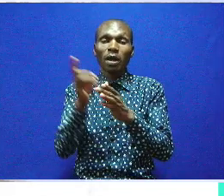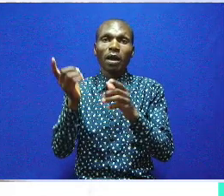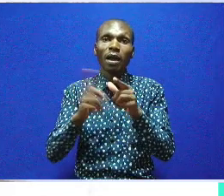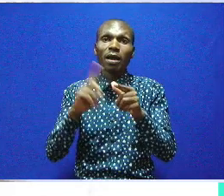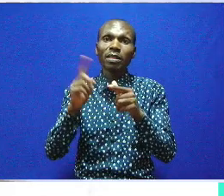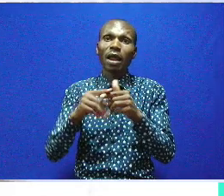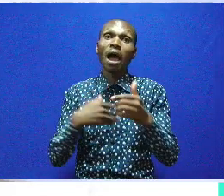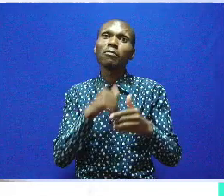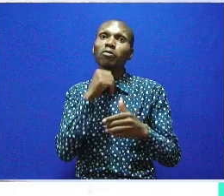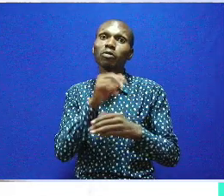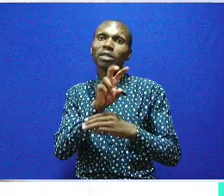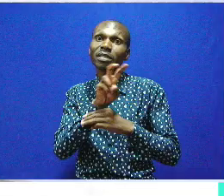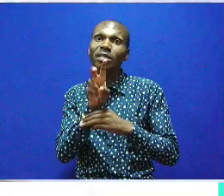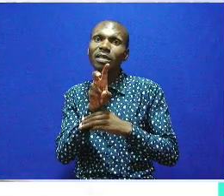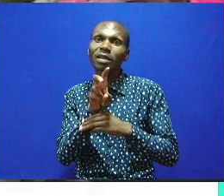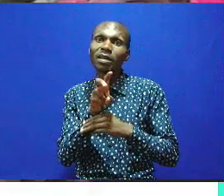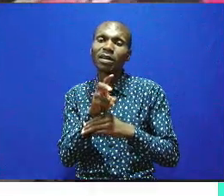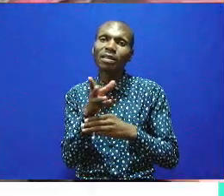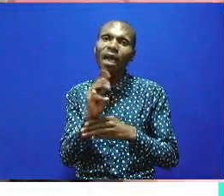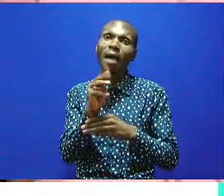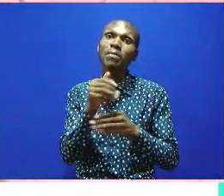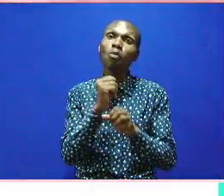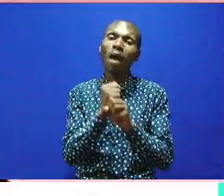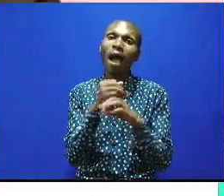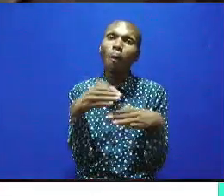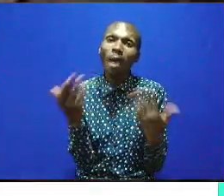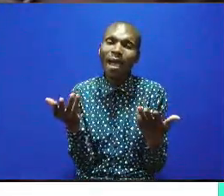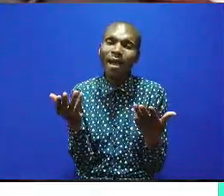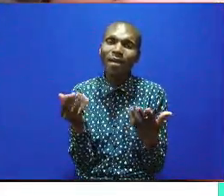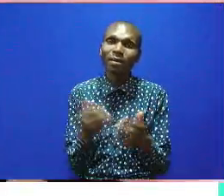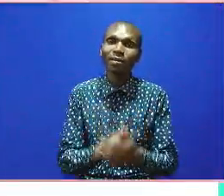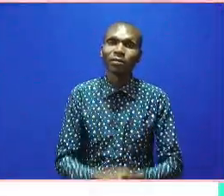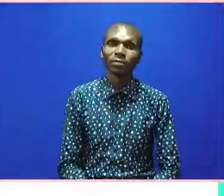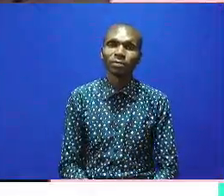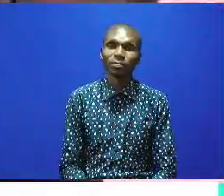magendro ndonsi a Silvana Sosoro.